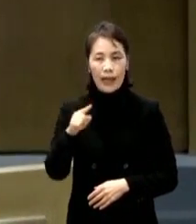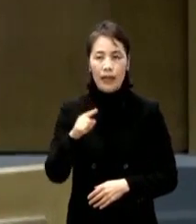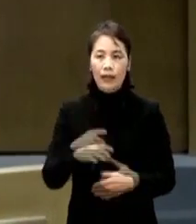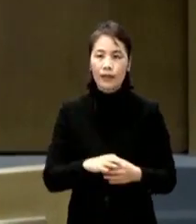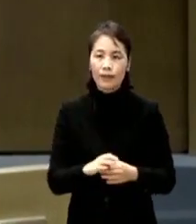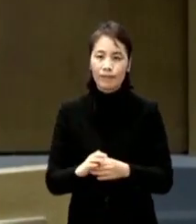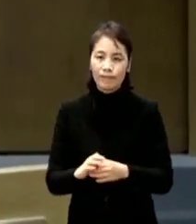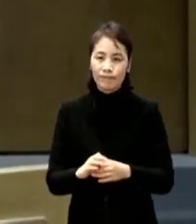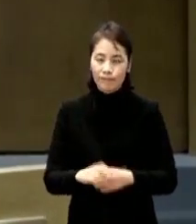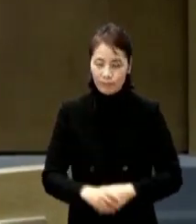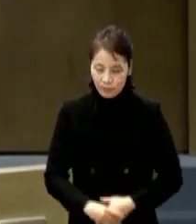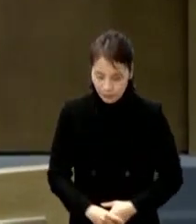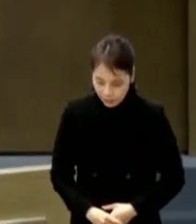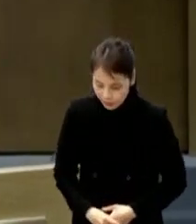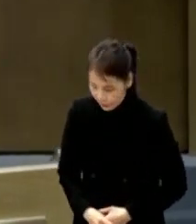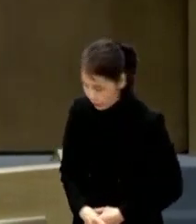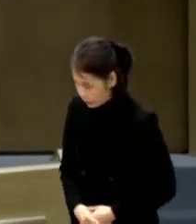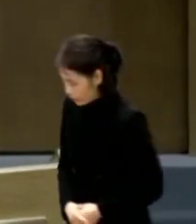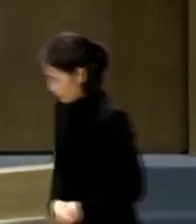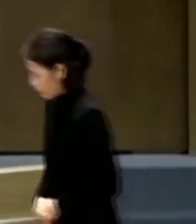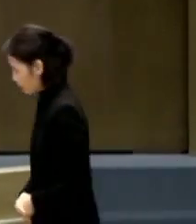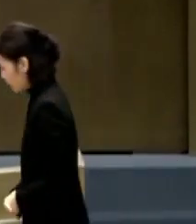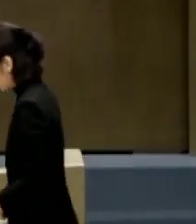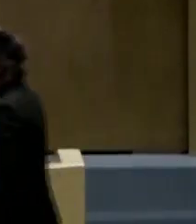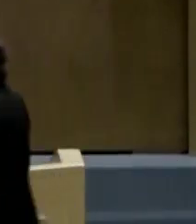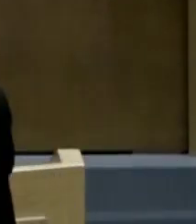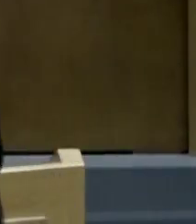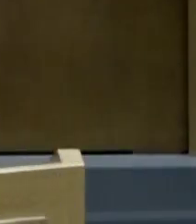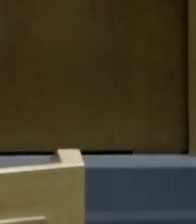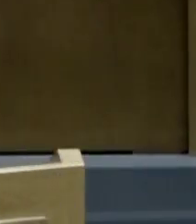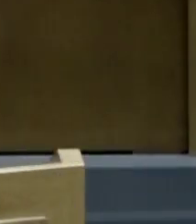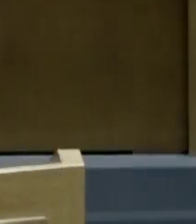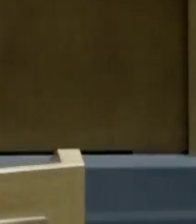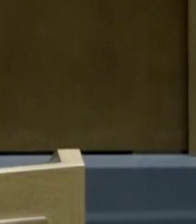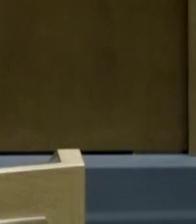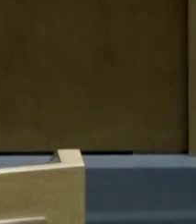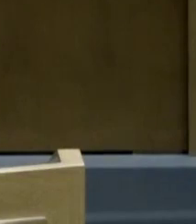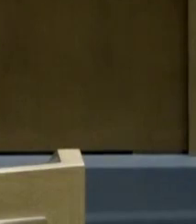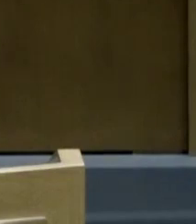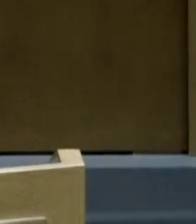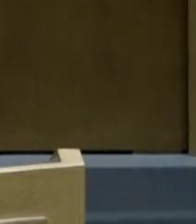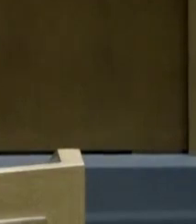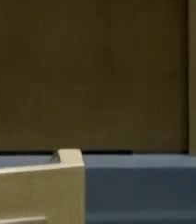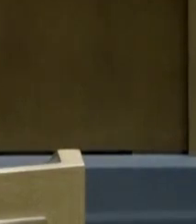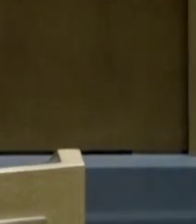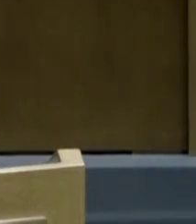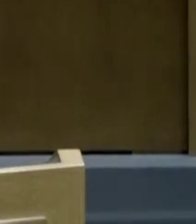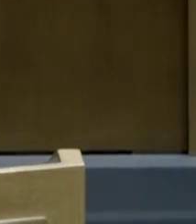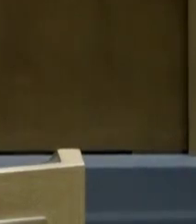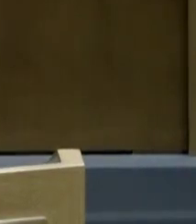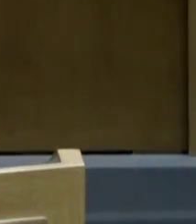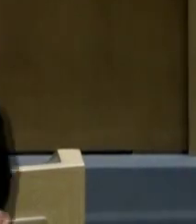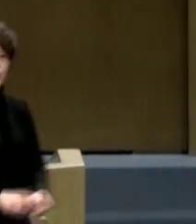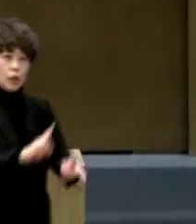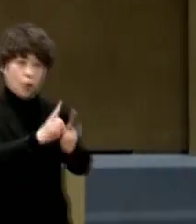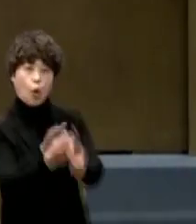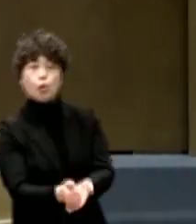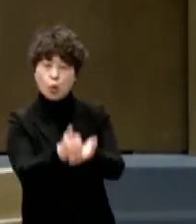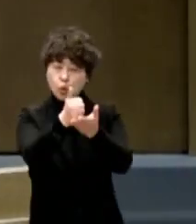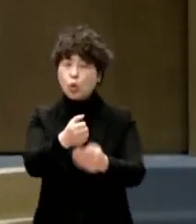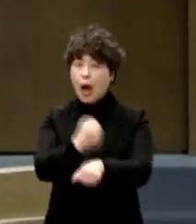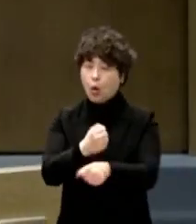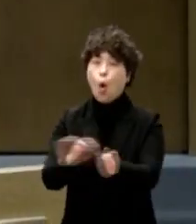하겠습니다. 기초 체력을 기르고 인성교육을 강화해서 모든 학생이 서로 존중하고